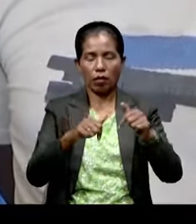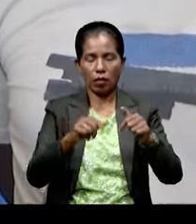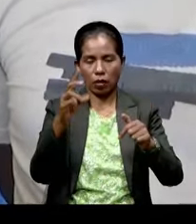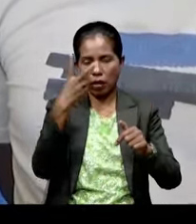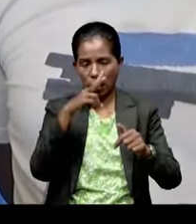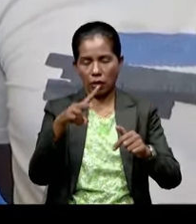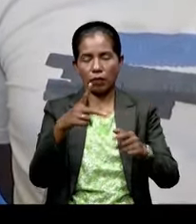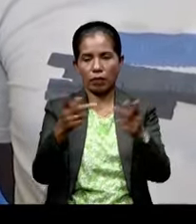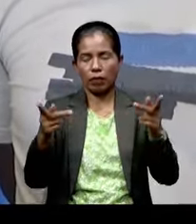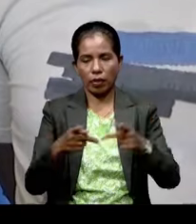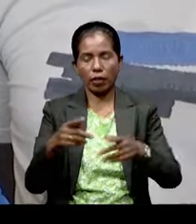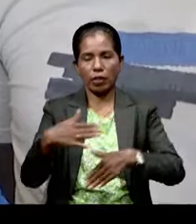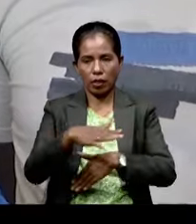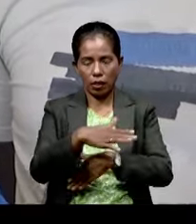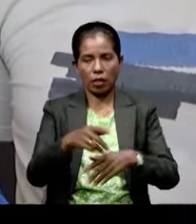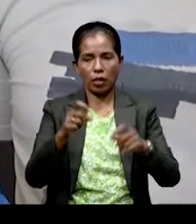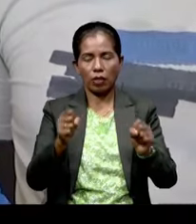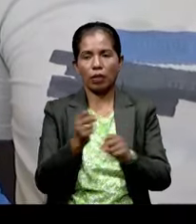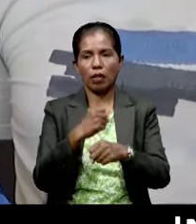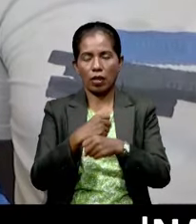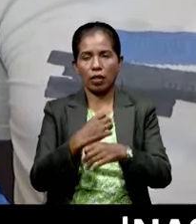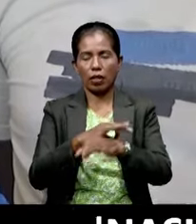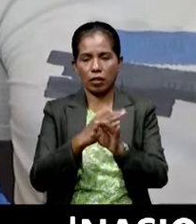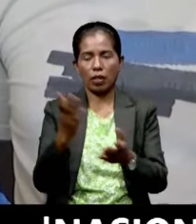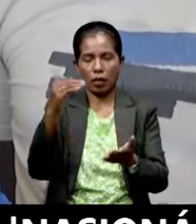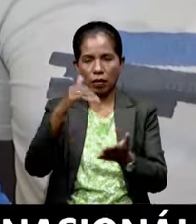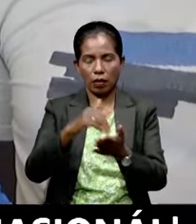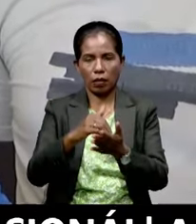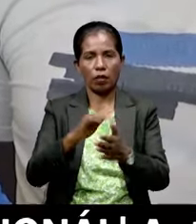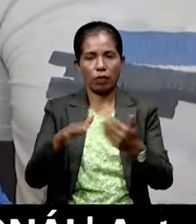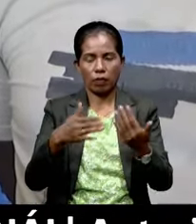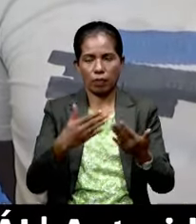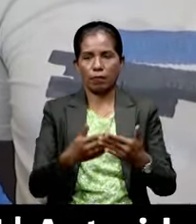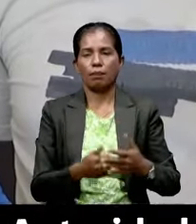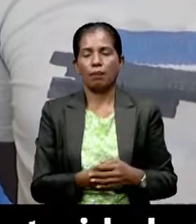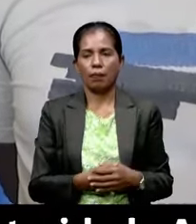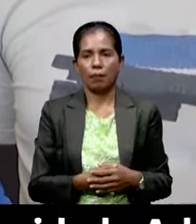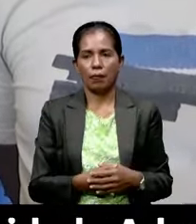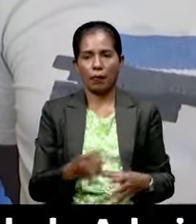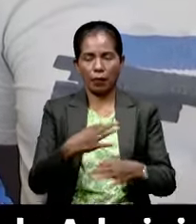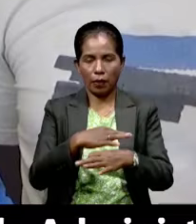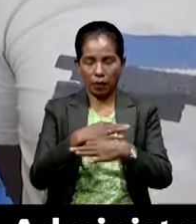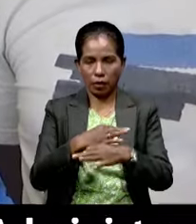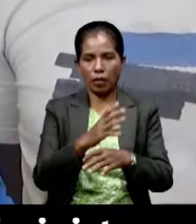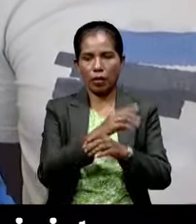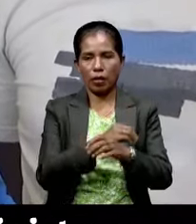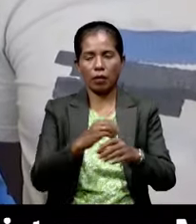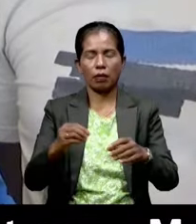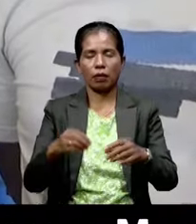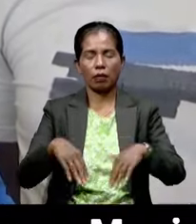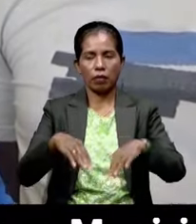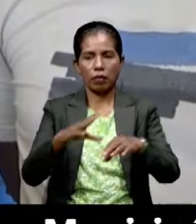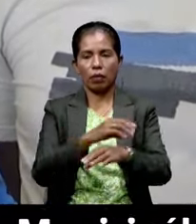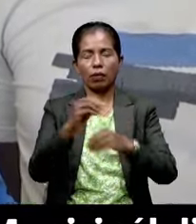fatin ikan para tuh harus rehabilitas sama kompanya tuh mai dia tuh rehabilita ikan fatin